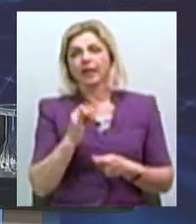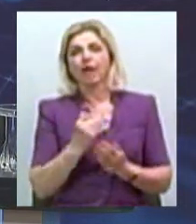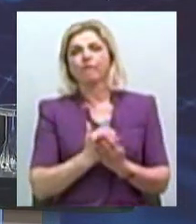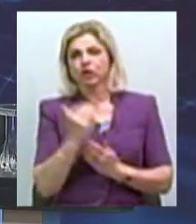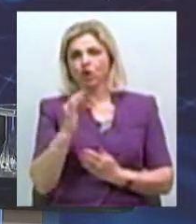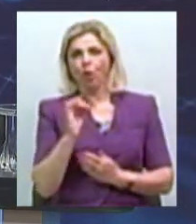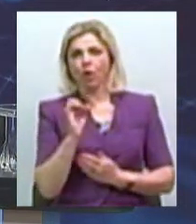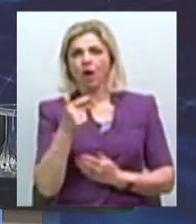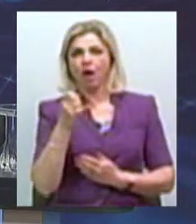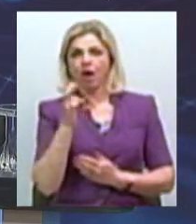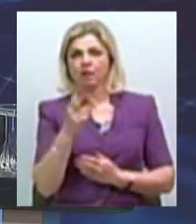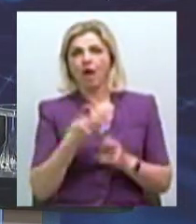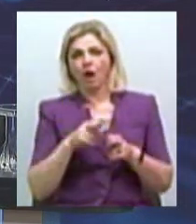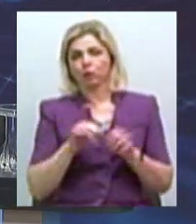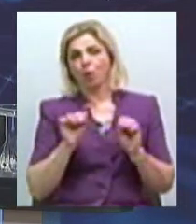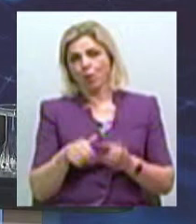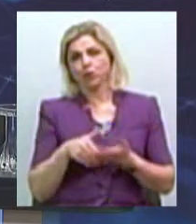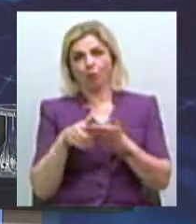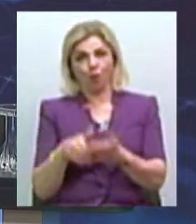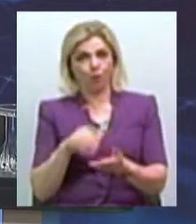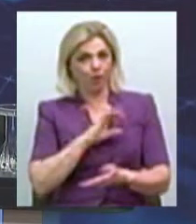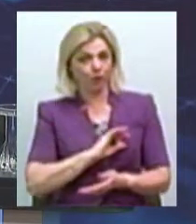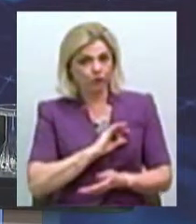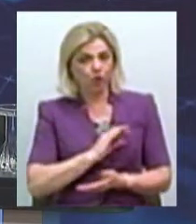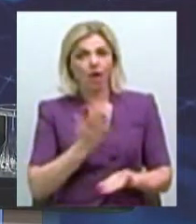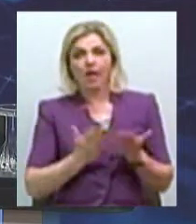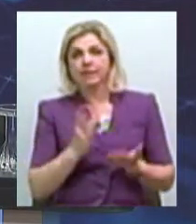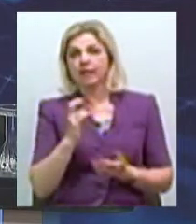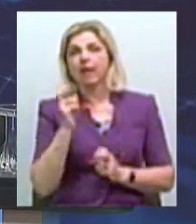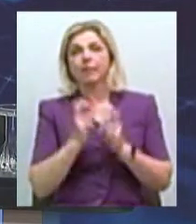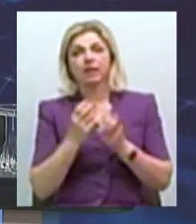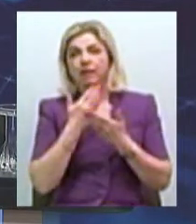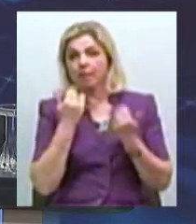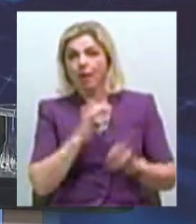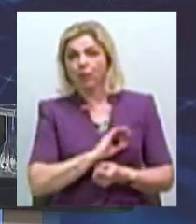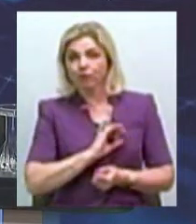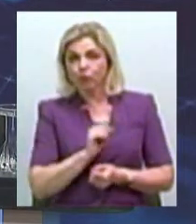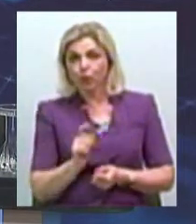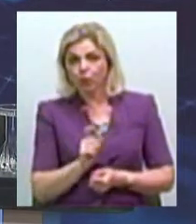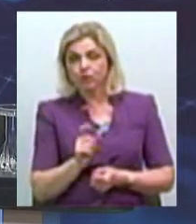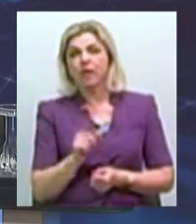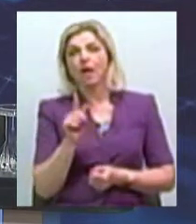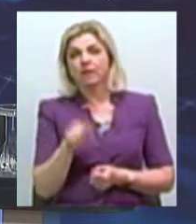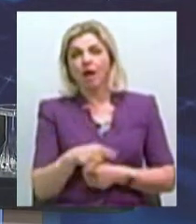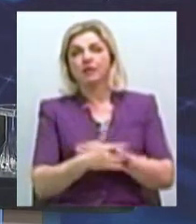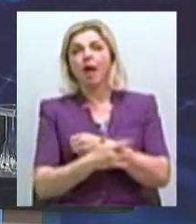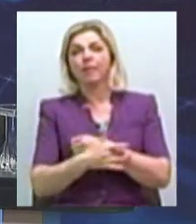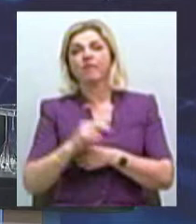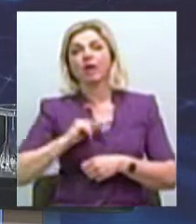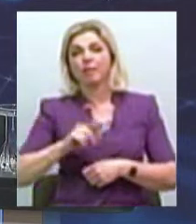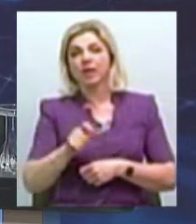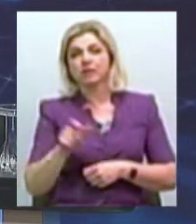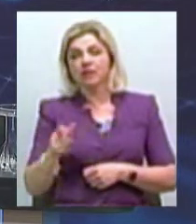яка також може прийти йому на допомогу. Якщо на підприємстві немає профспілки, навіть самим найманим працівникам, я